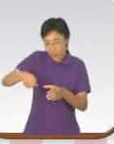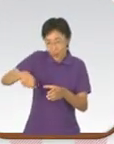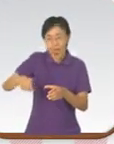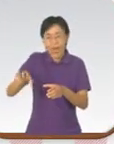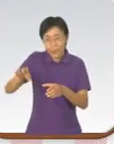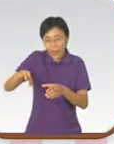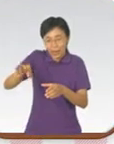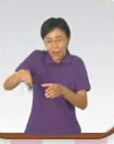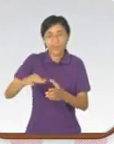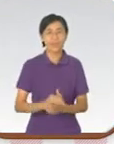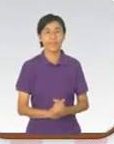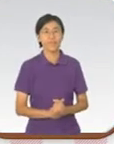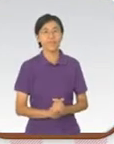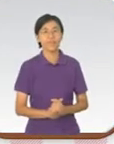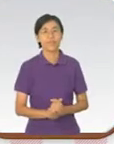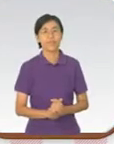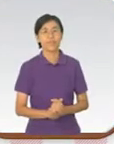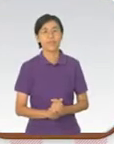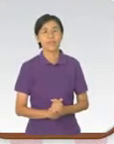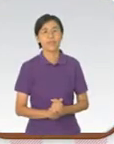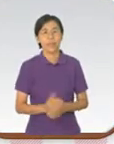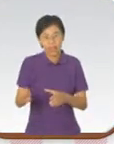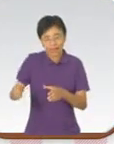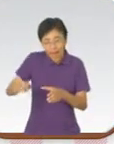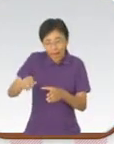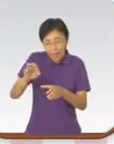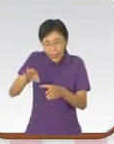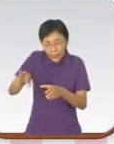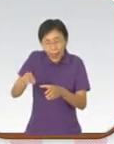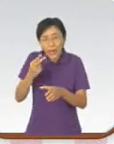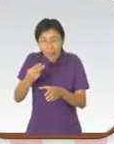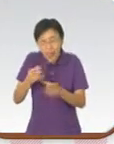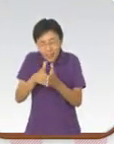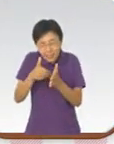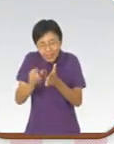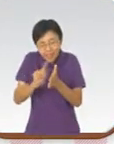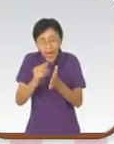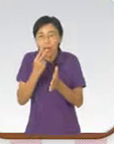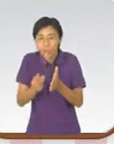ใส่ไปทีละหน่อยก่อนนะคะแล้วก็ดูสีก่อนนะคะ